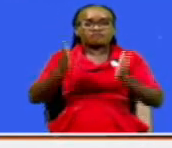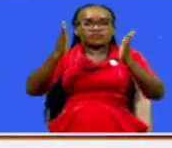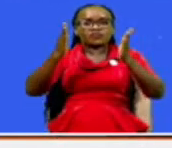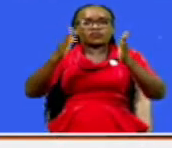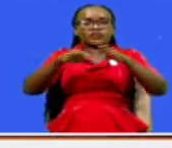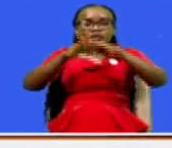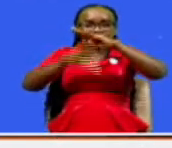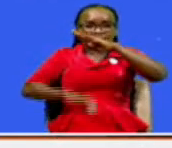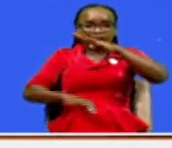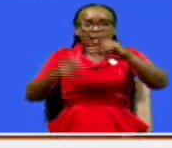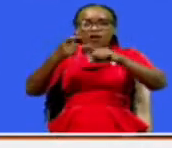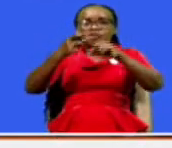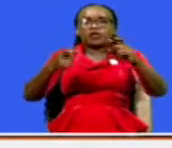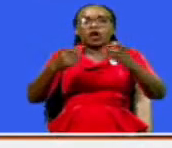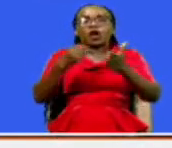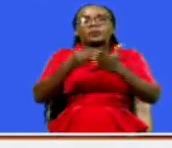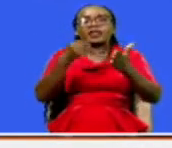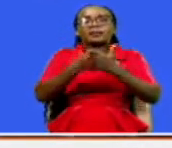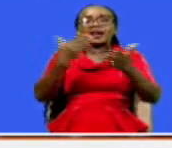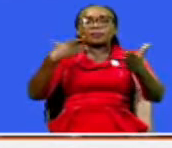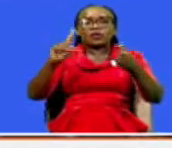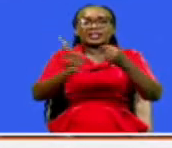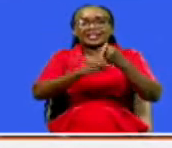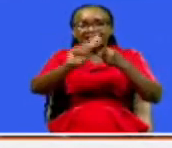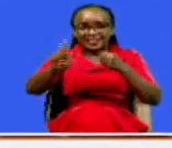down from the current